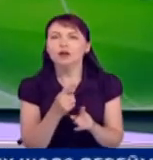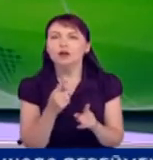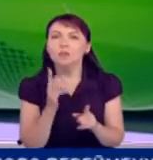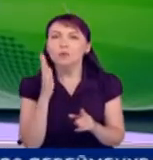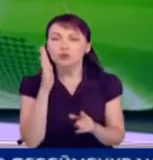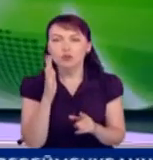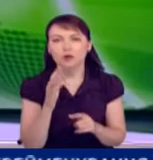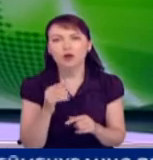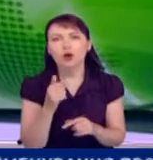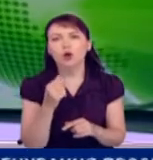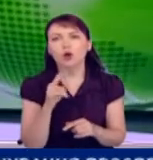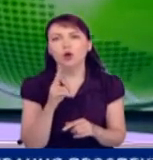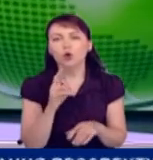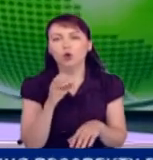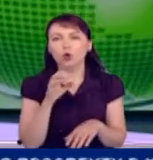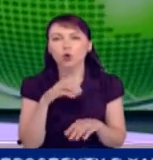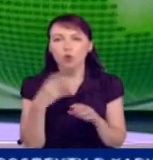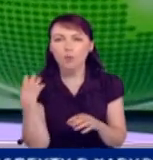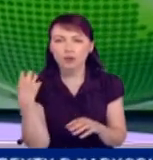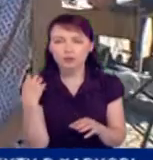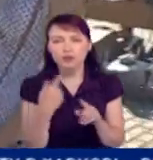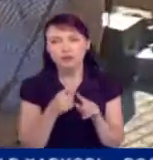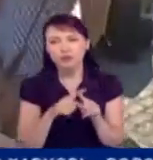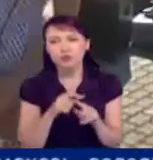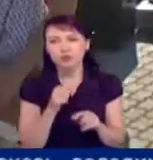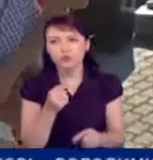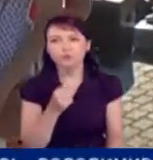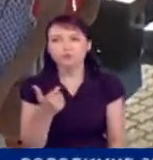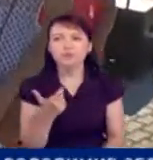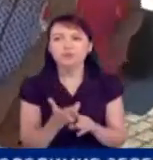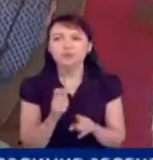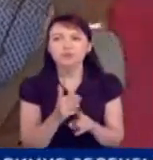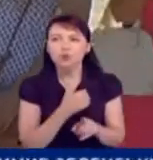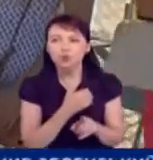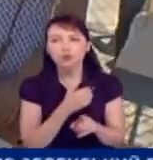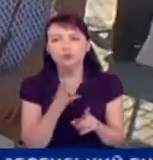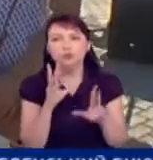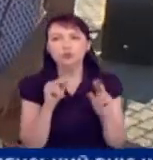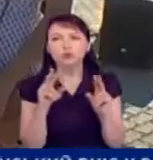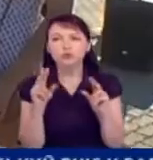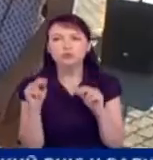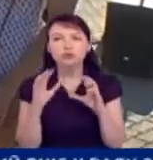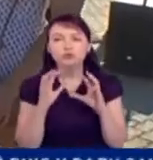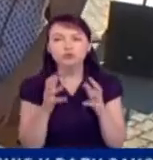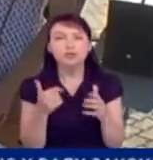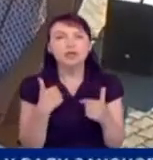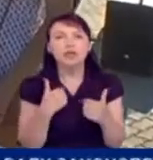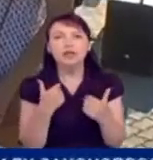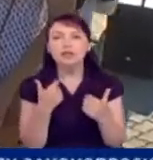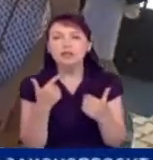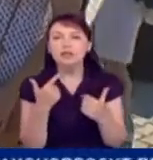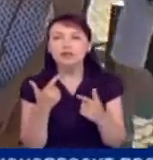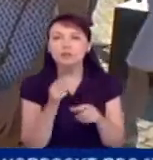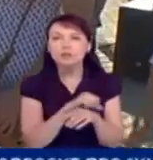наша журналістка Ірина Лавренюк. Я дуже хочу, щоб ти була найщасливішою у світі. Я безмежно тебе